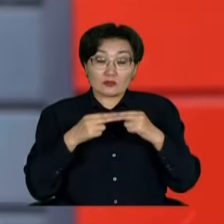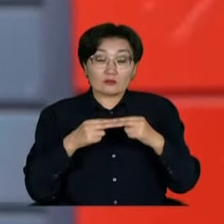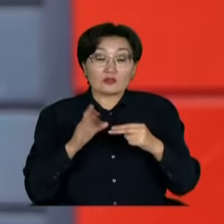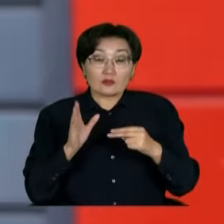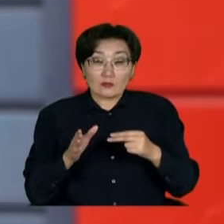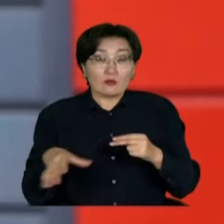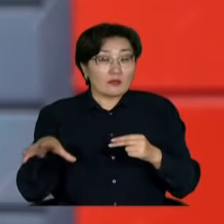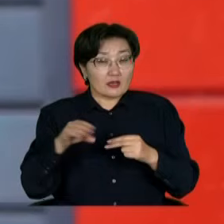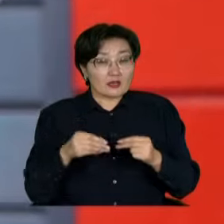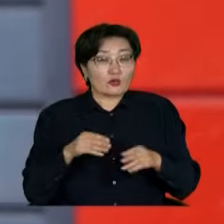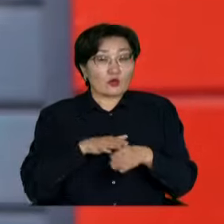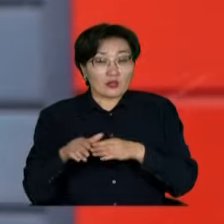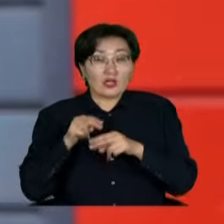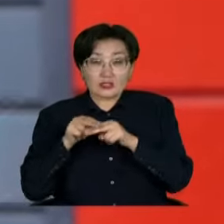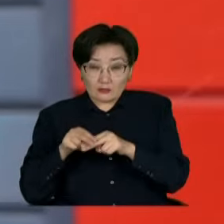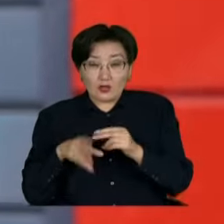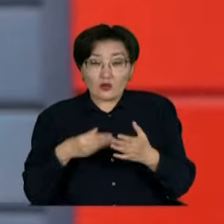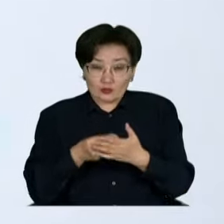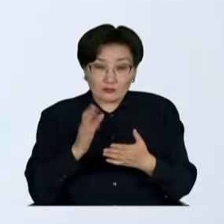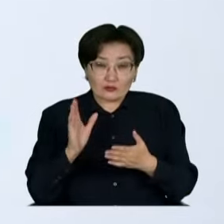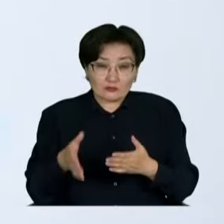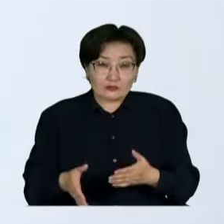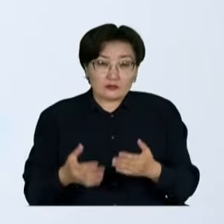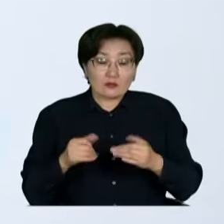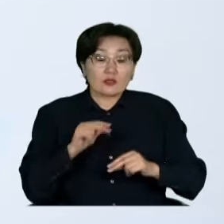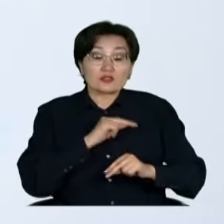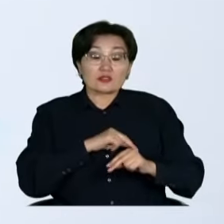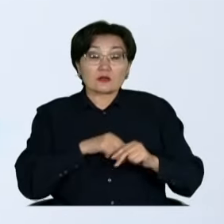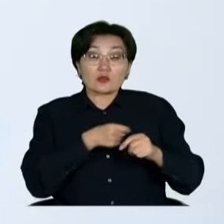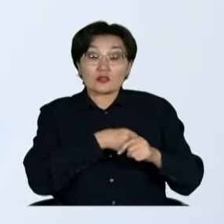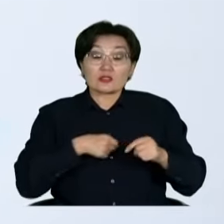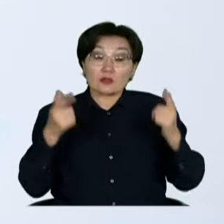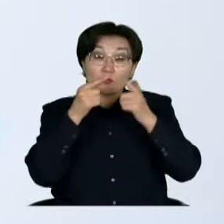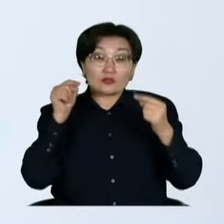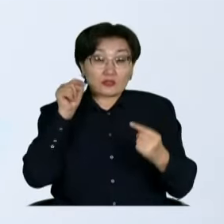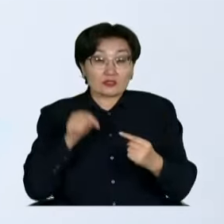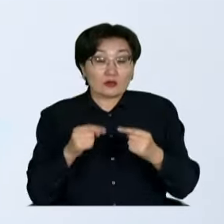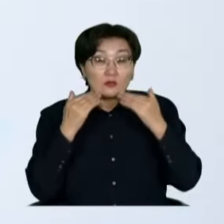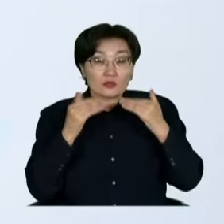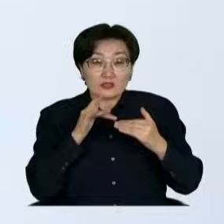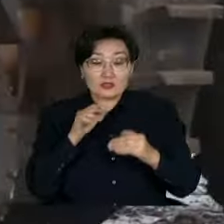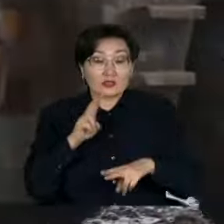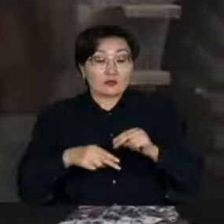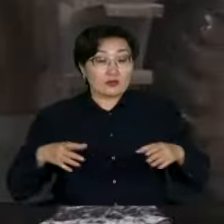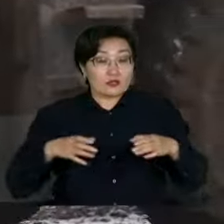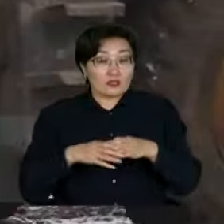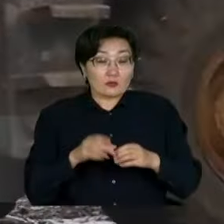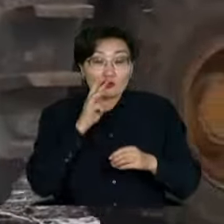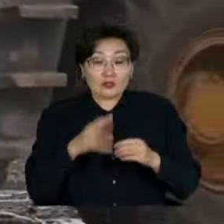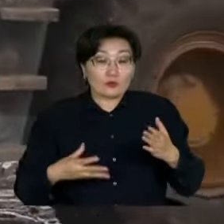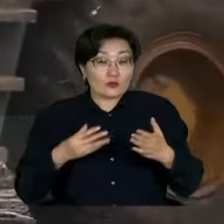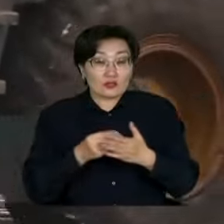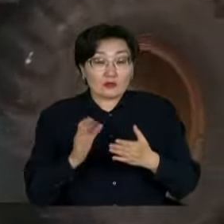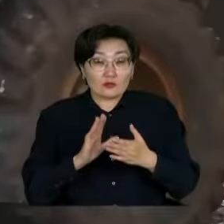керек, соның барлықтарымен толықтай 100% есептесеміз. Еңбек инспекциясының мәліметінше соңғы кезде құрылыс компанияларына жалақыны